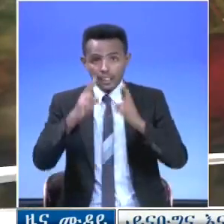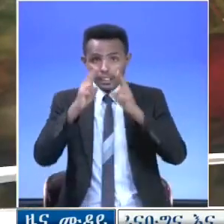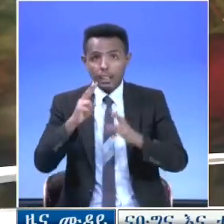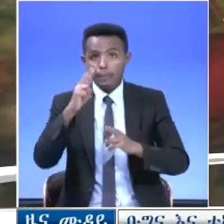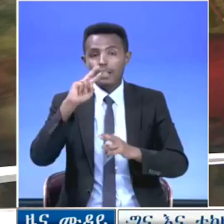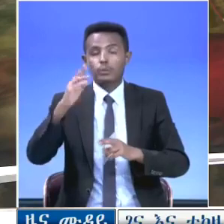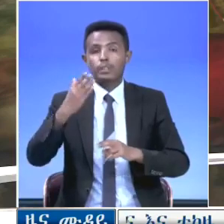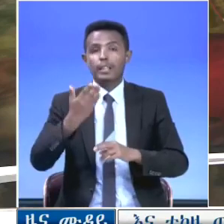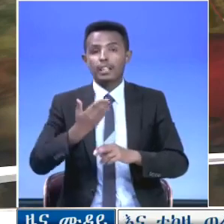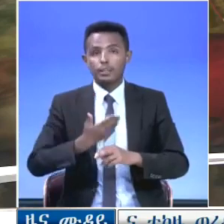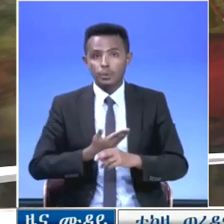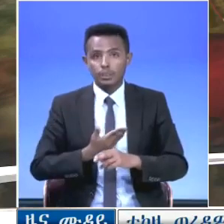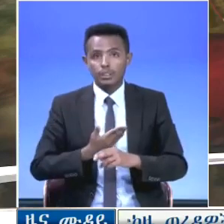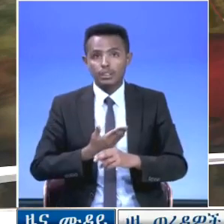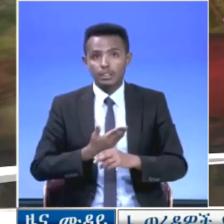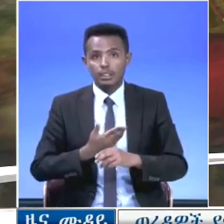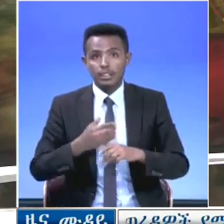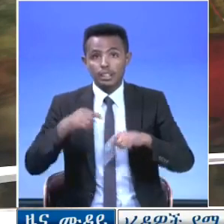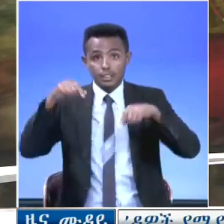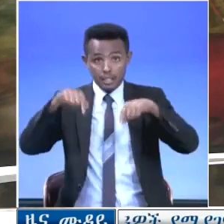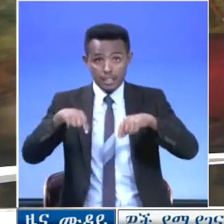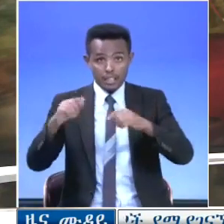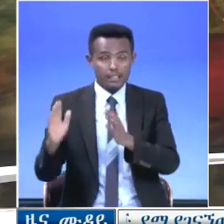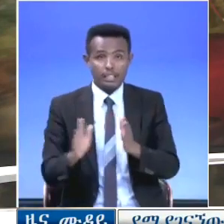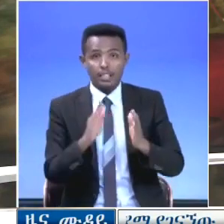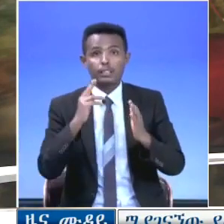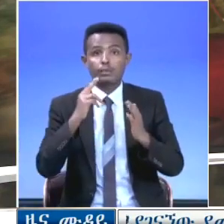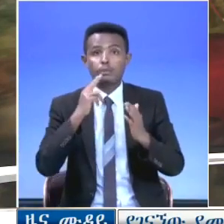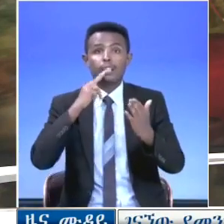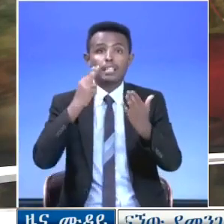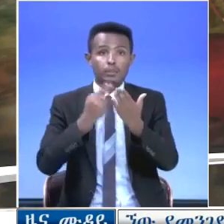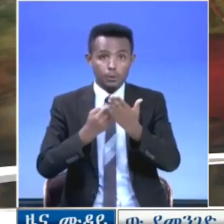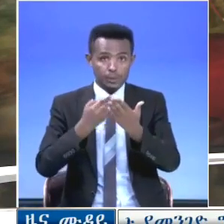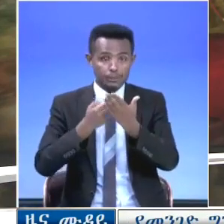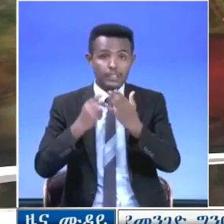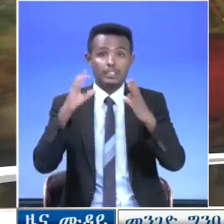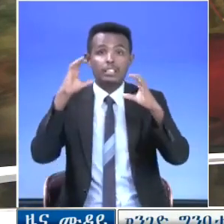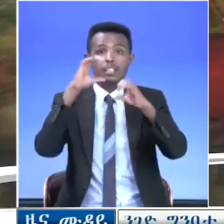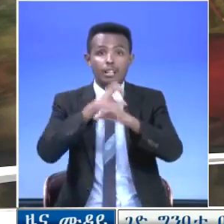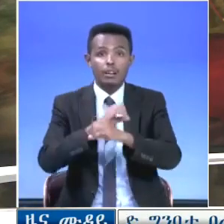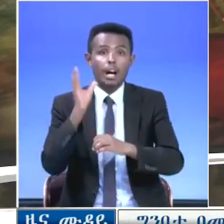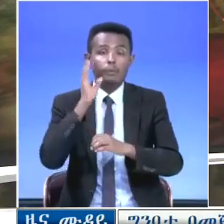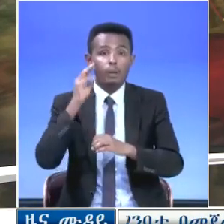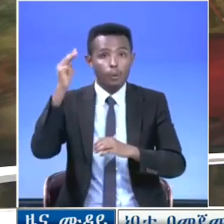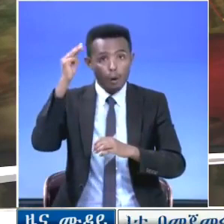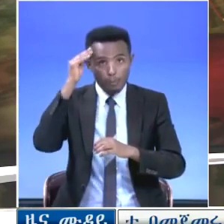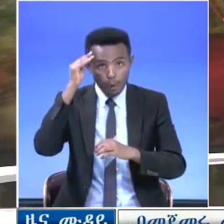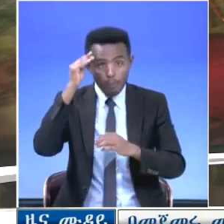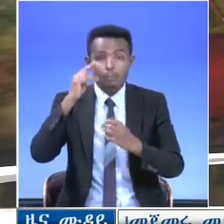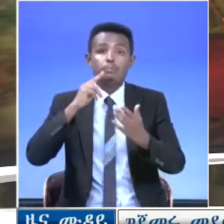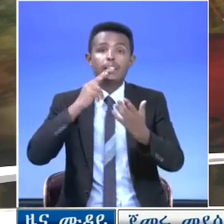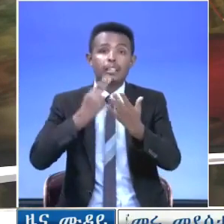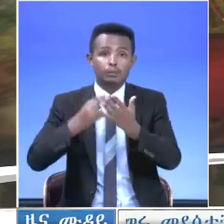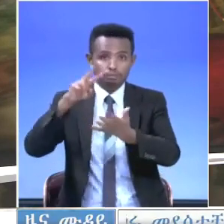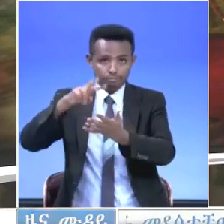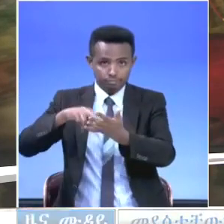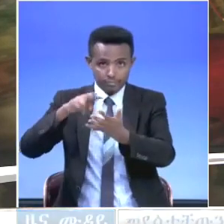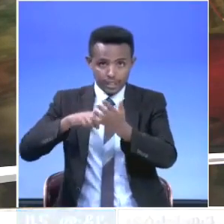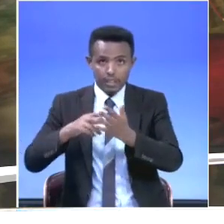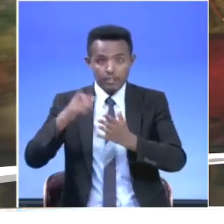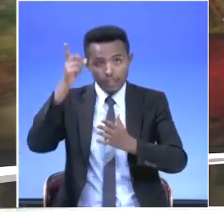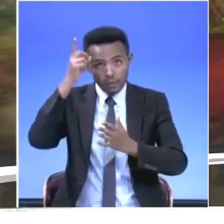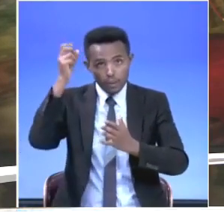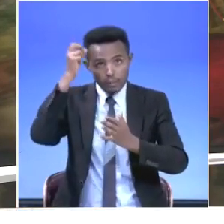የተከበራችሁ ተመልካቾቻችን፣ ለተሰኞ ምሽት ያዘጋጀናቸው ዘገባዎች በዚህ ተጠናቋል። ሀብታም አባው መረጃዎቹን አድርሻለሁ። ፍቃድ ወልደ ሚካኤል